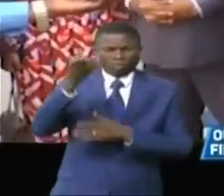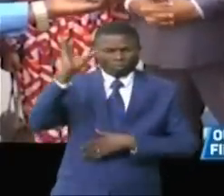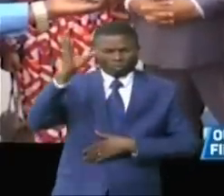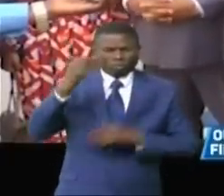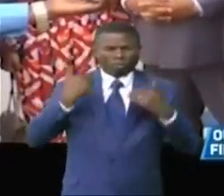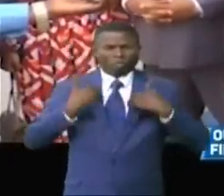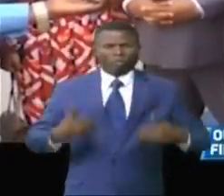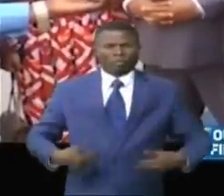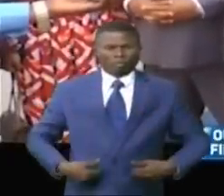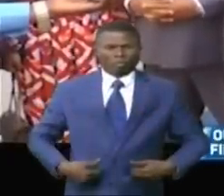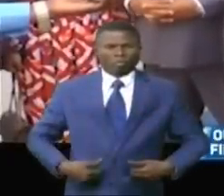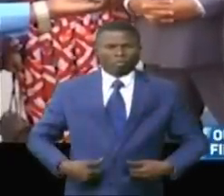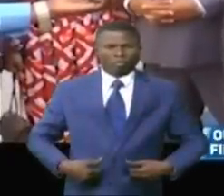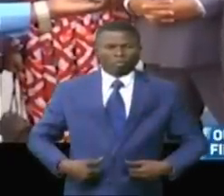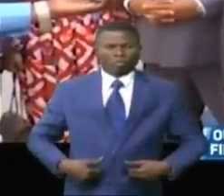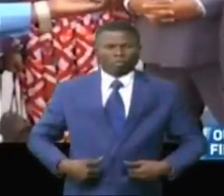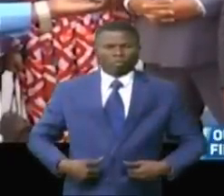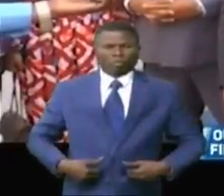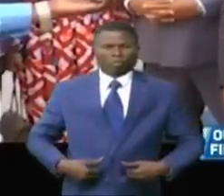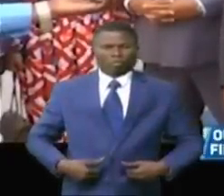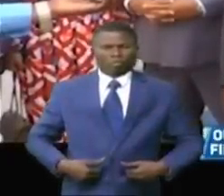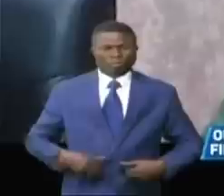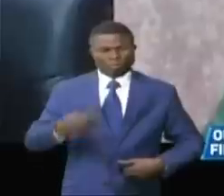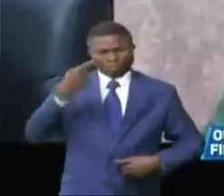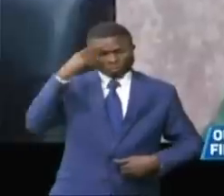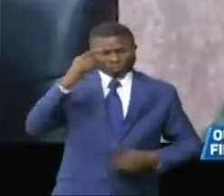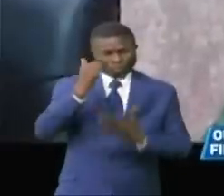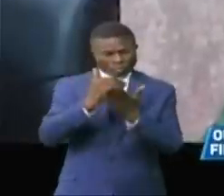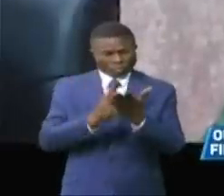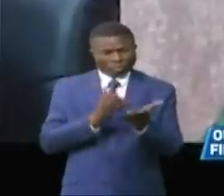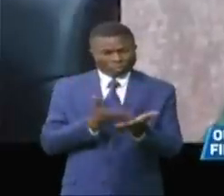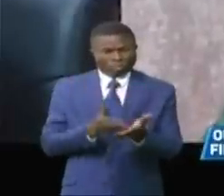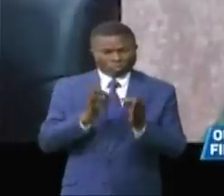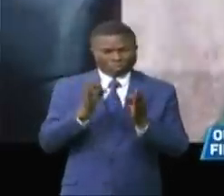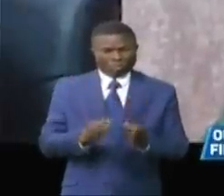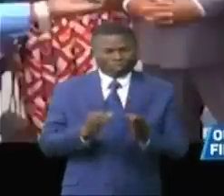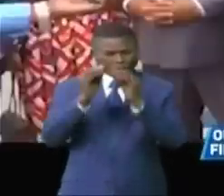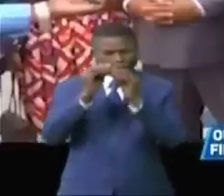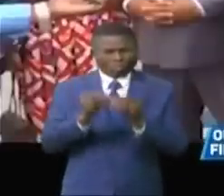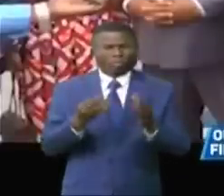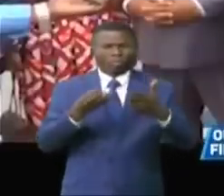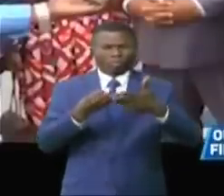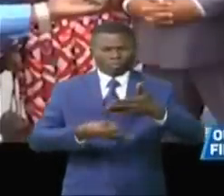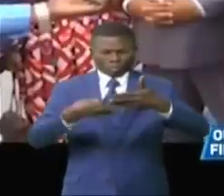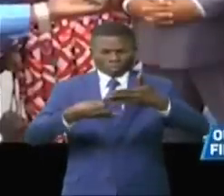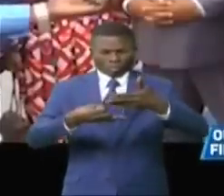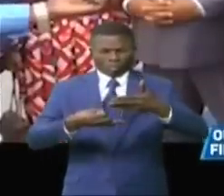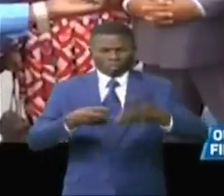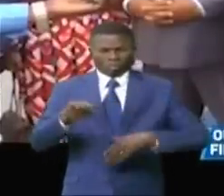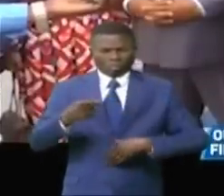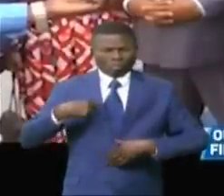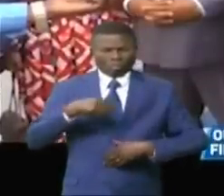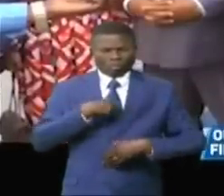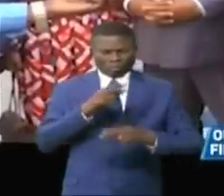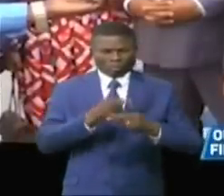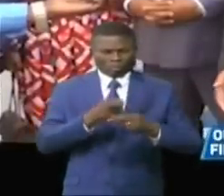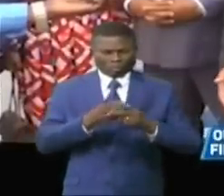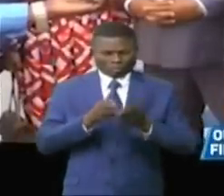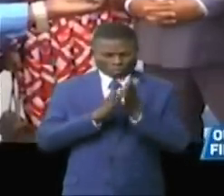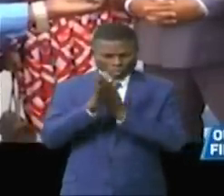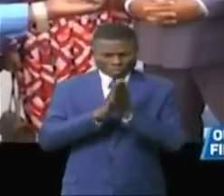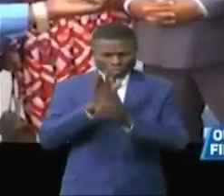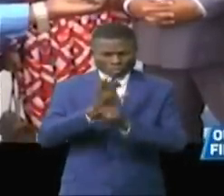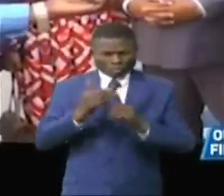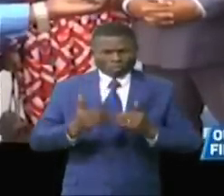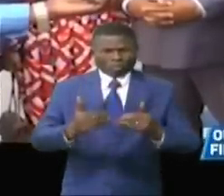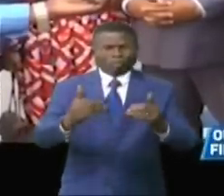santé. C'est déjà pour ne citer que cela. Et nous gardons aussi un œil sur la poursuite